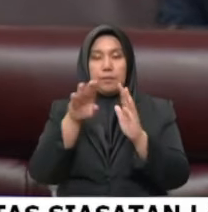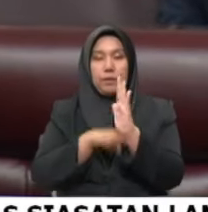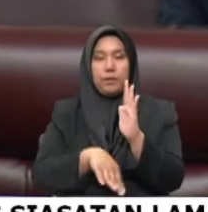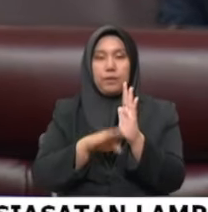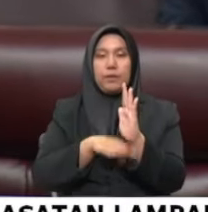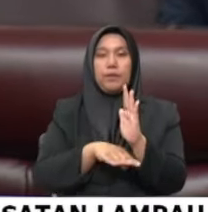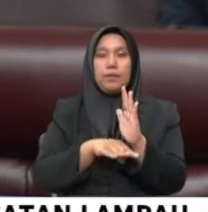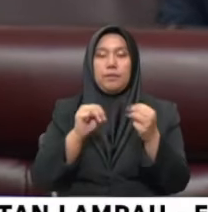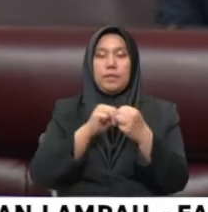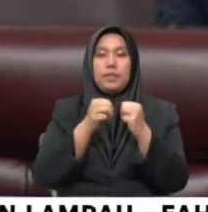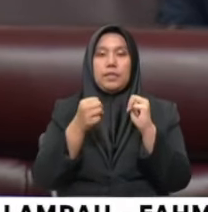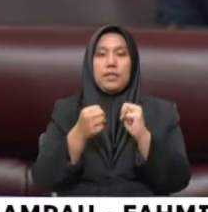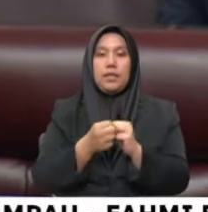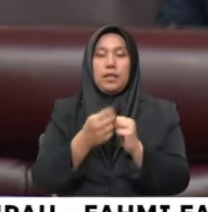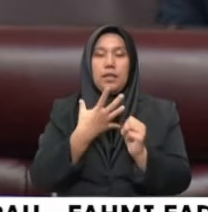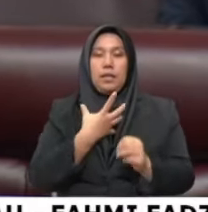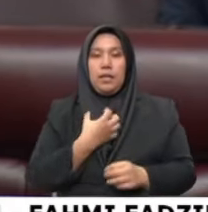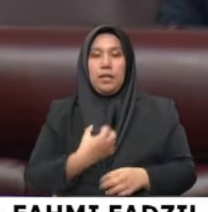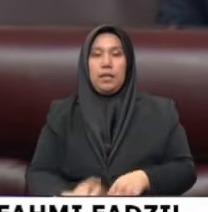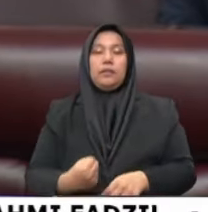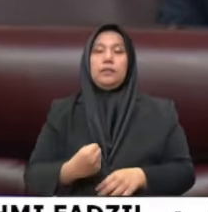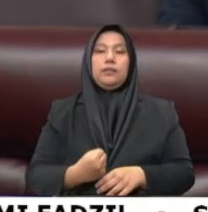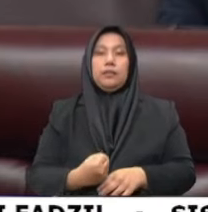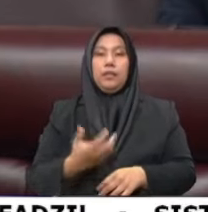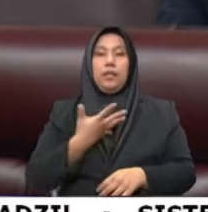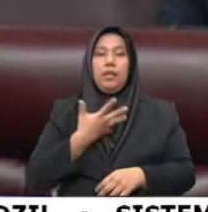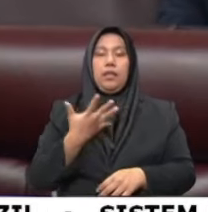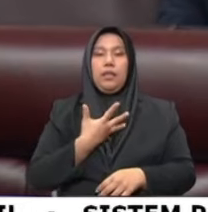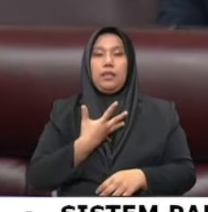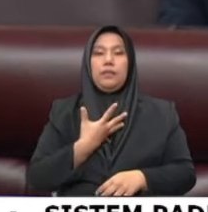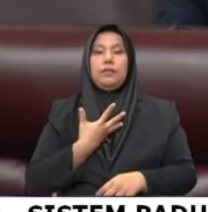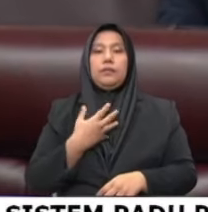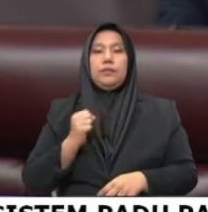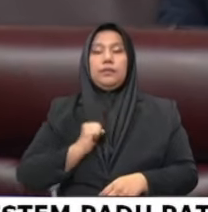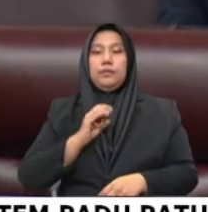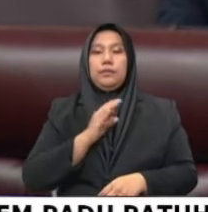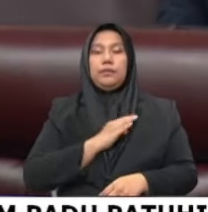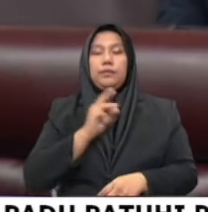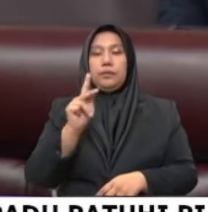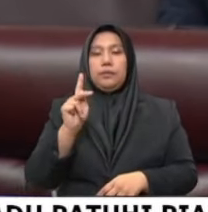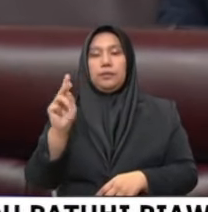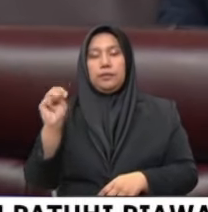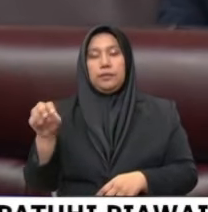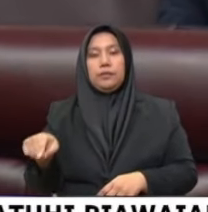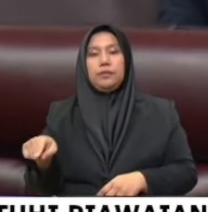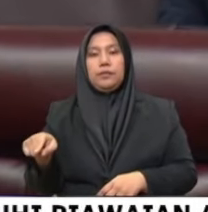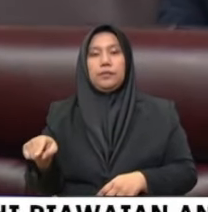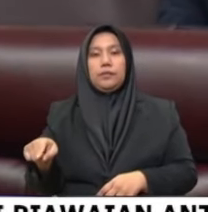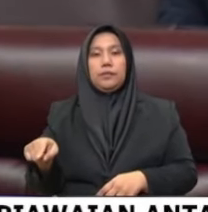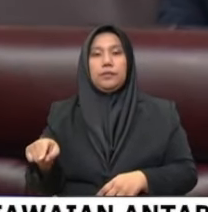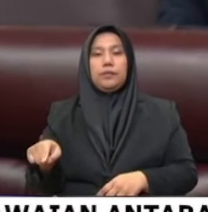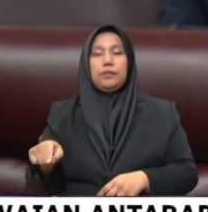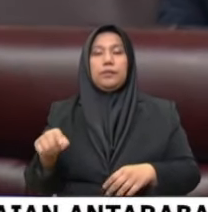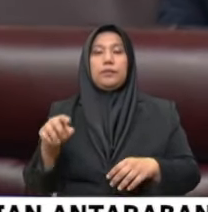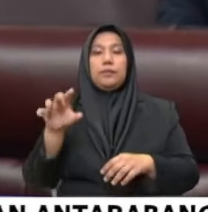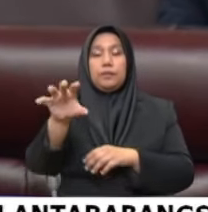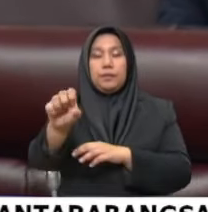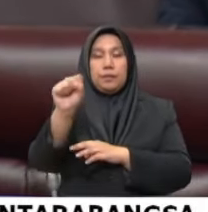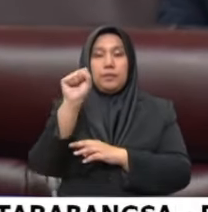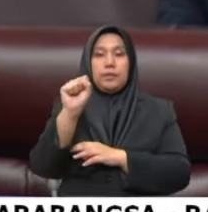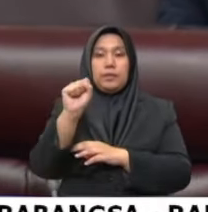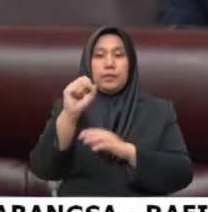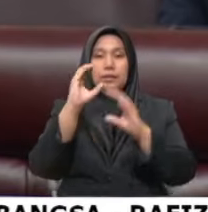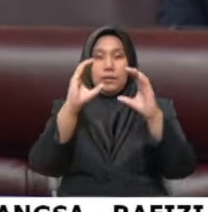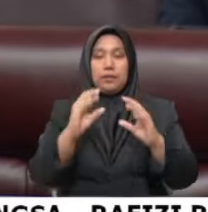mengurangkan isu burnout melibatkan anggota kesihatan di fasilitis kesihatan KKM. Melalui pengambilan secara lantikan tetap